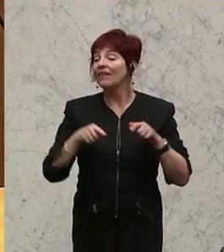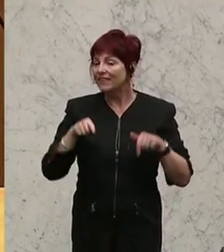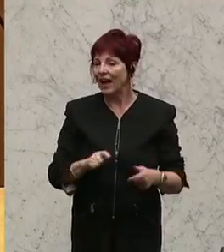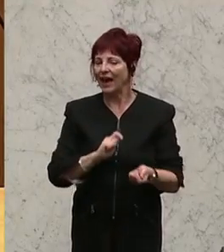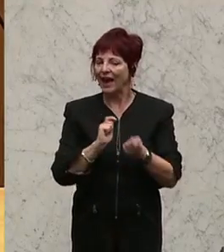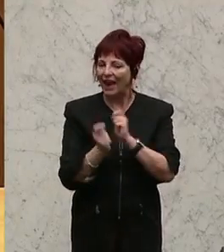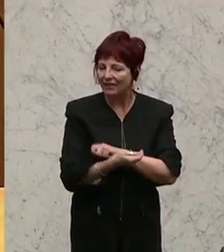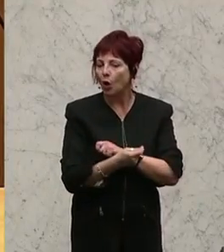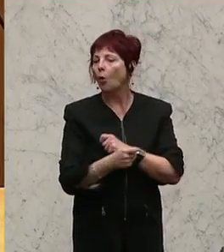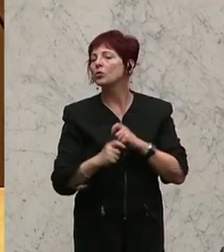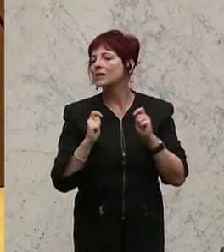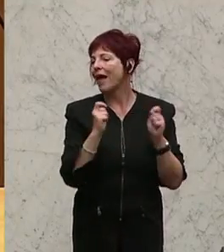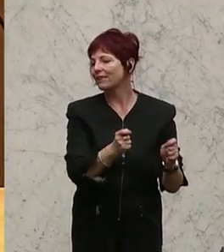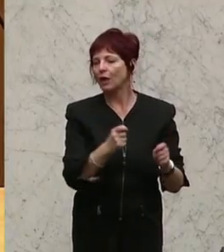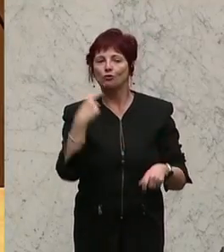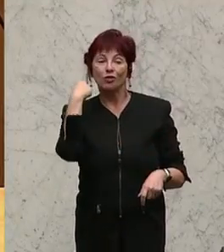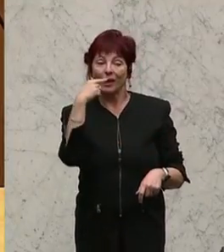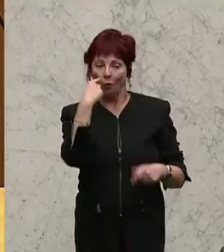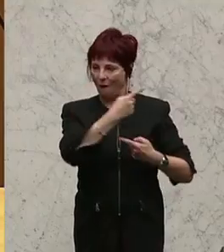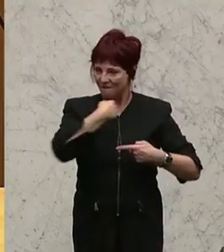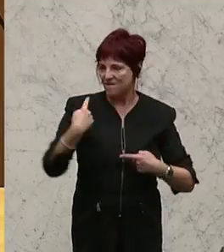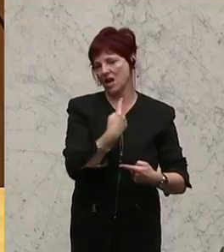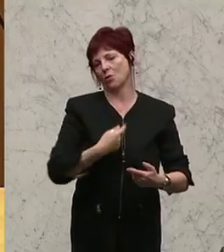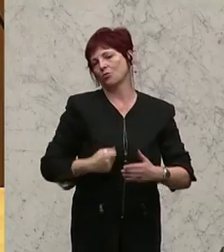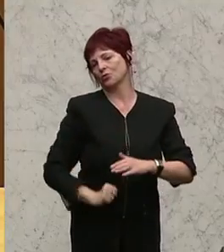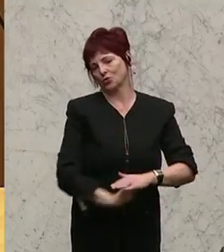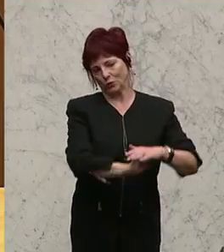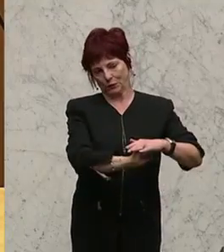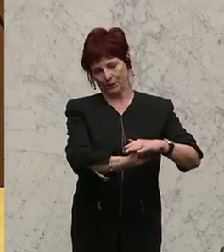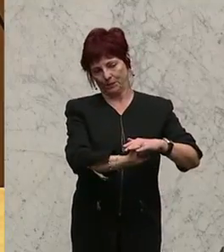wir unterstützen, weil er,